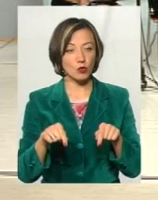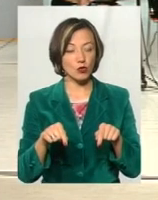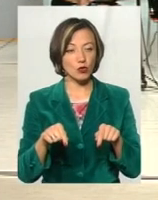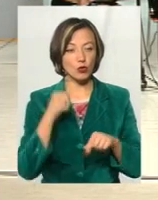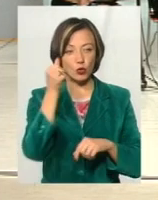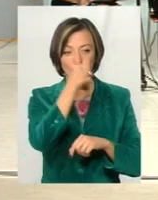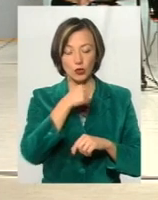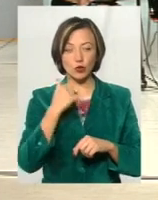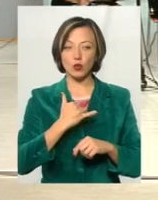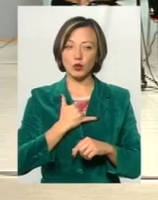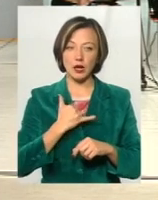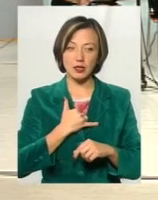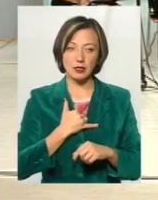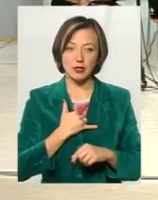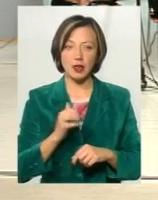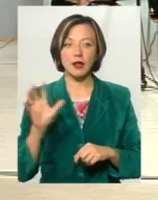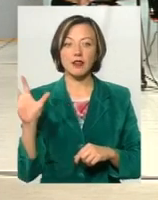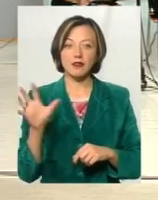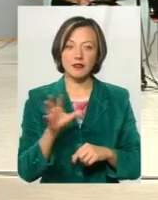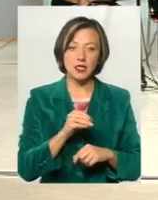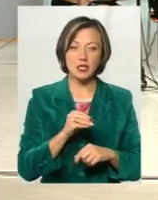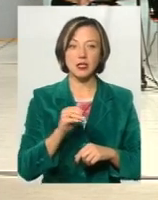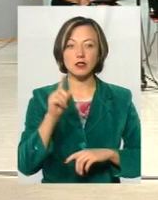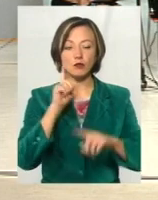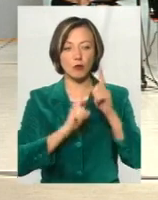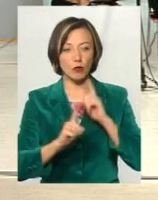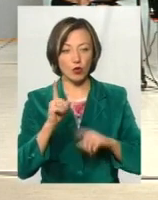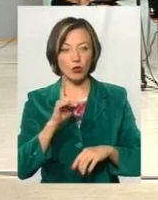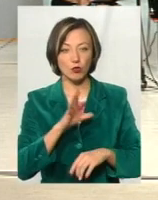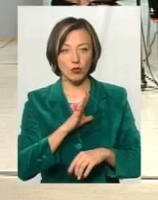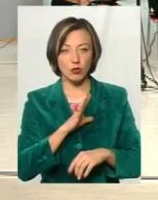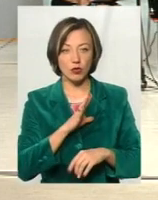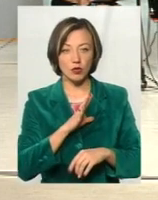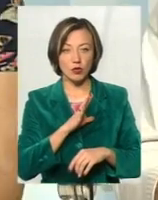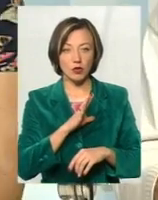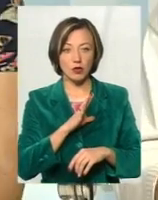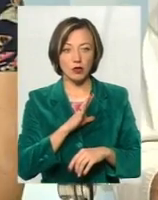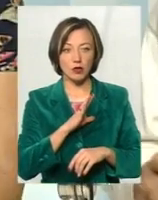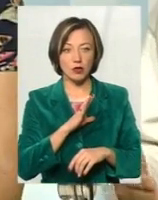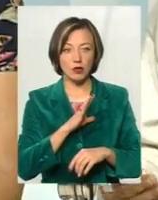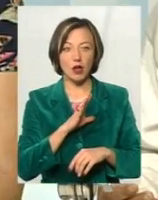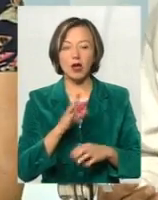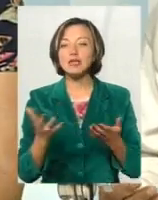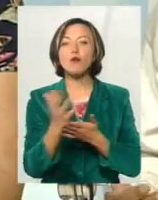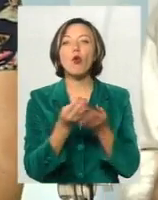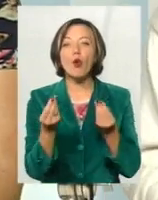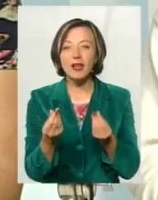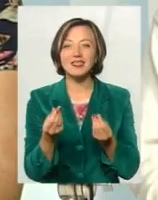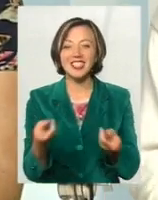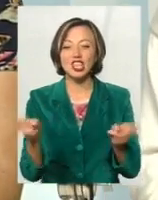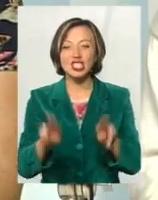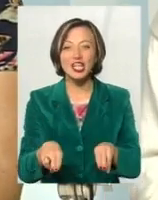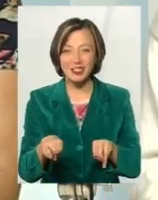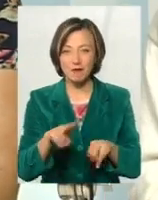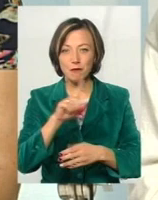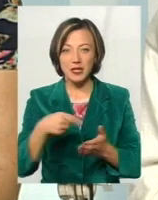в цьому році у нас всі побезбори, які в нас були, вони всі залишились в місті. Тобто у нас є гроші. Але